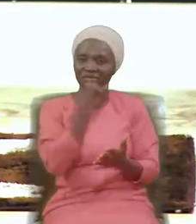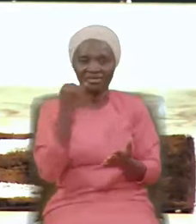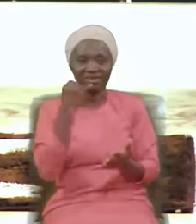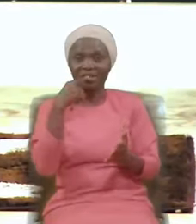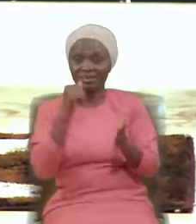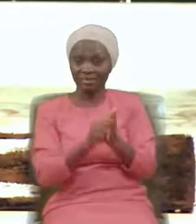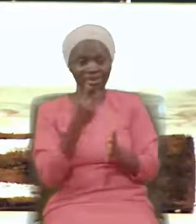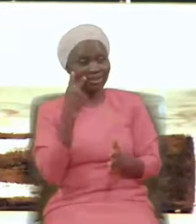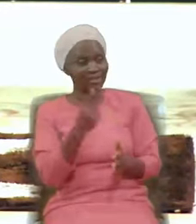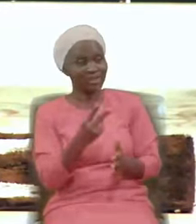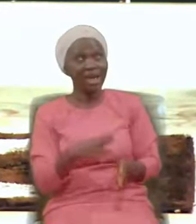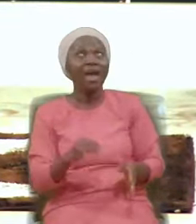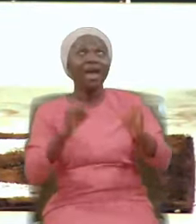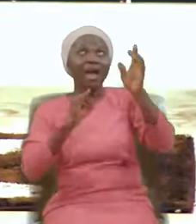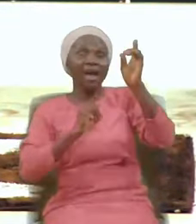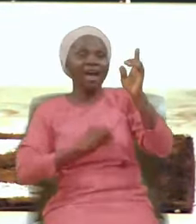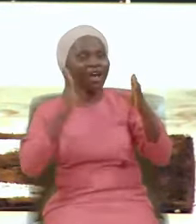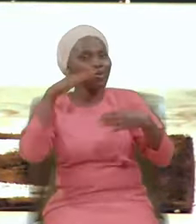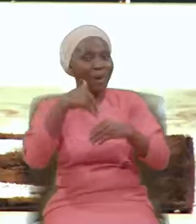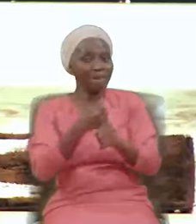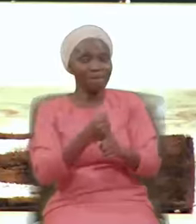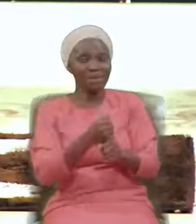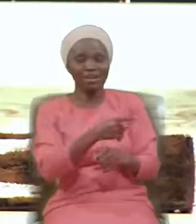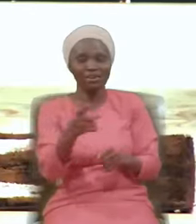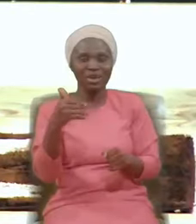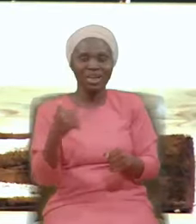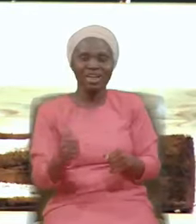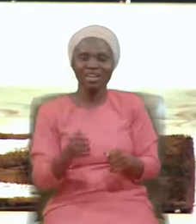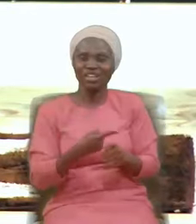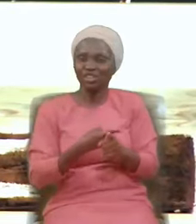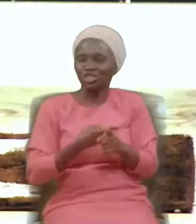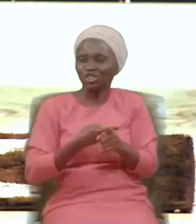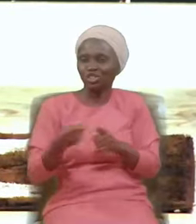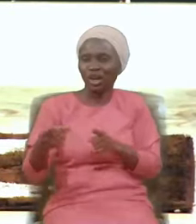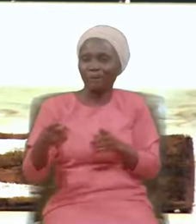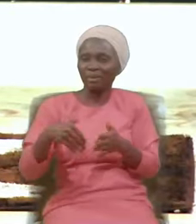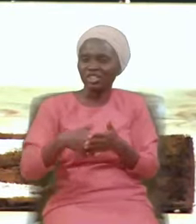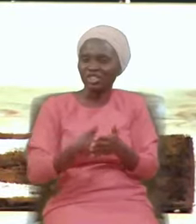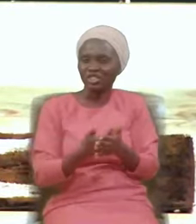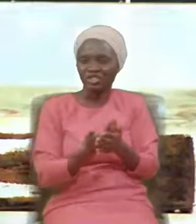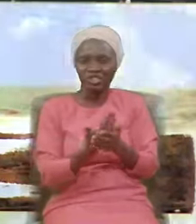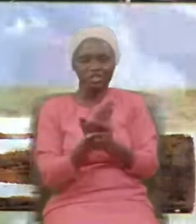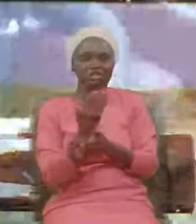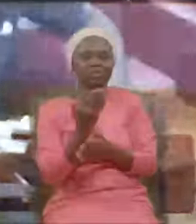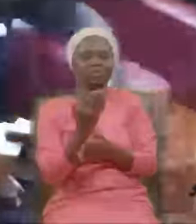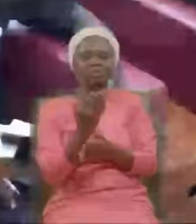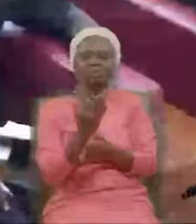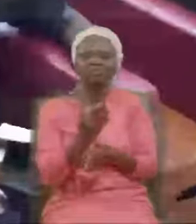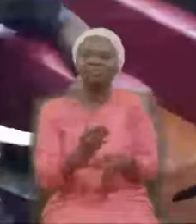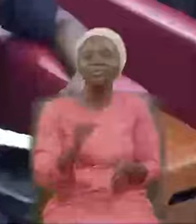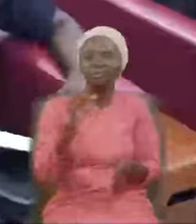Voici, je fais de toi un traîneau aigu tout neuf, garni de